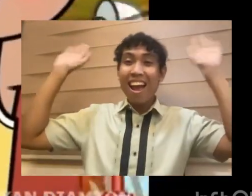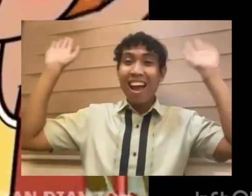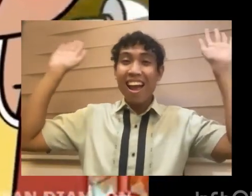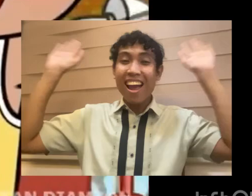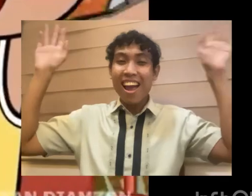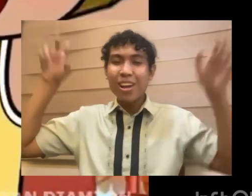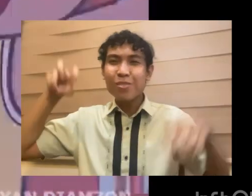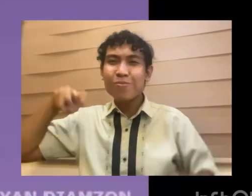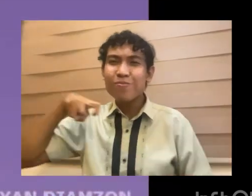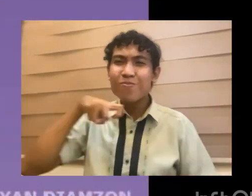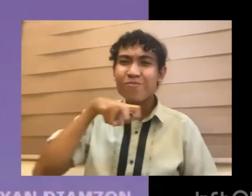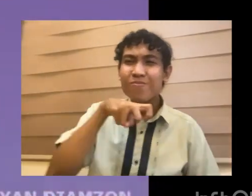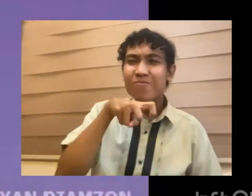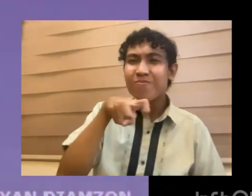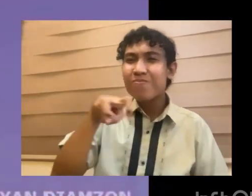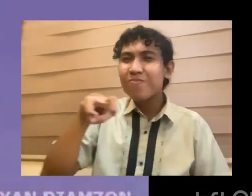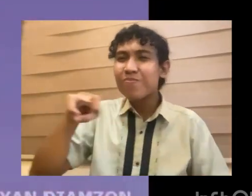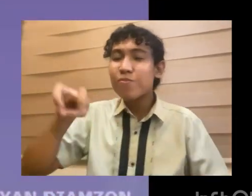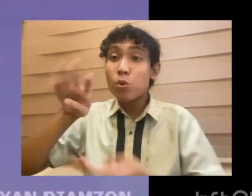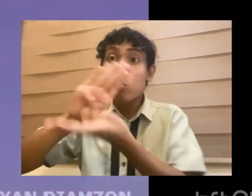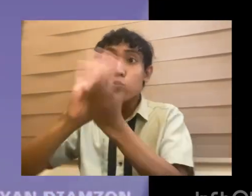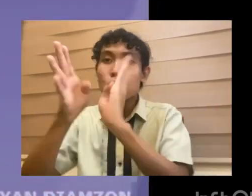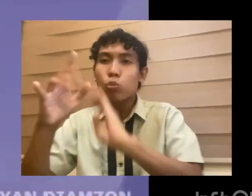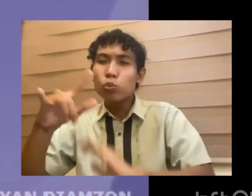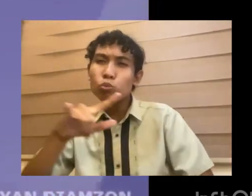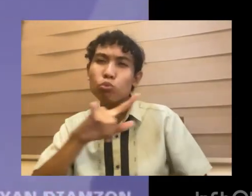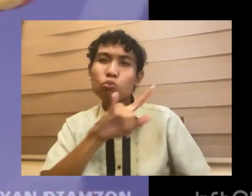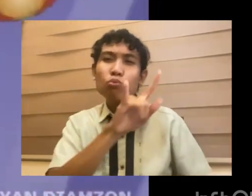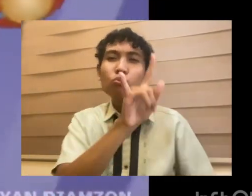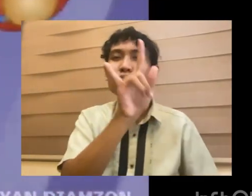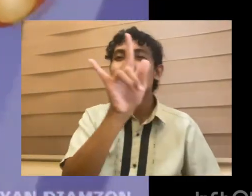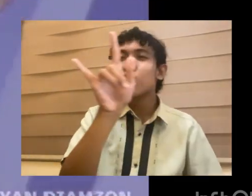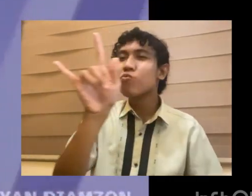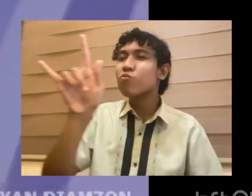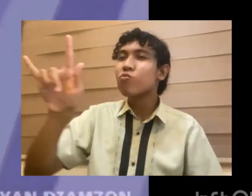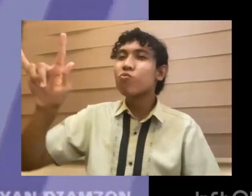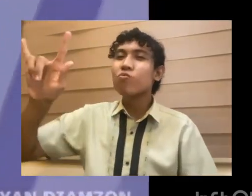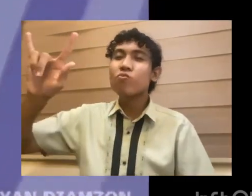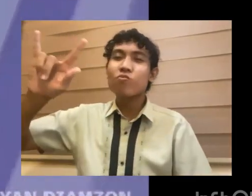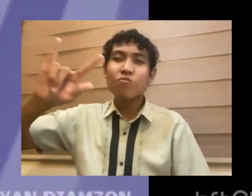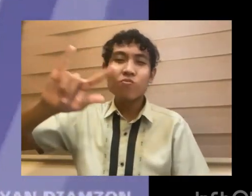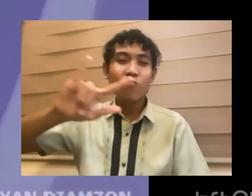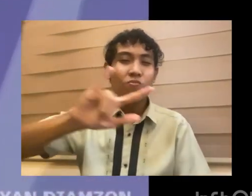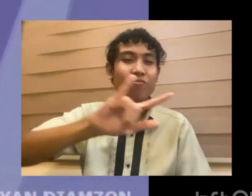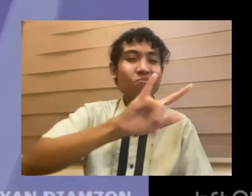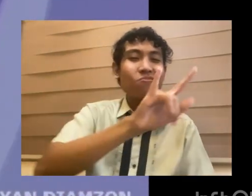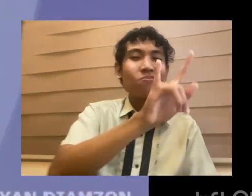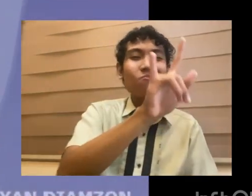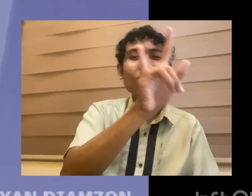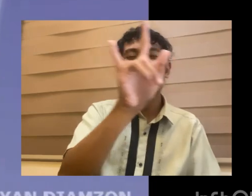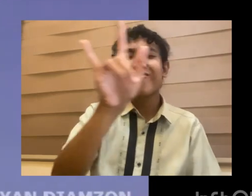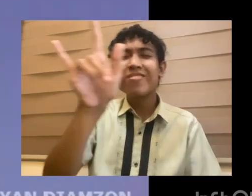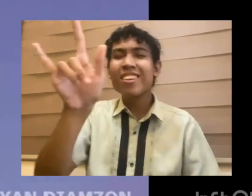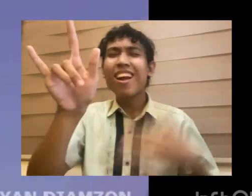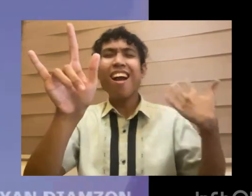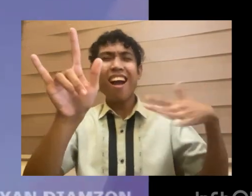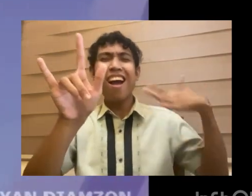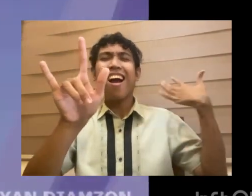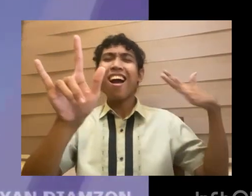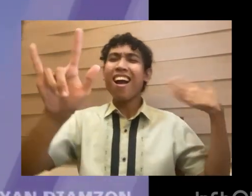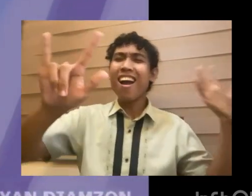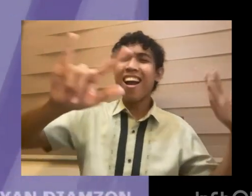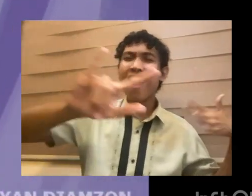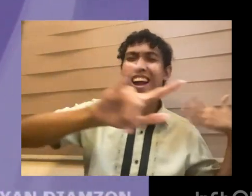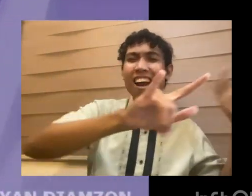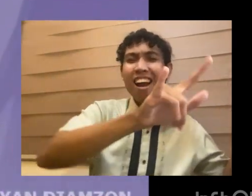kamay. Minsan, nagiging eroplano ito. Ing! Ing! Ang sarap